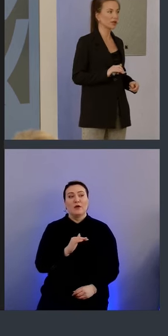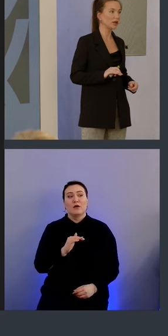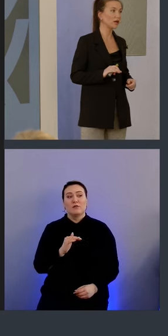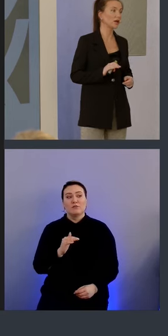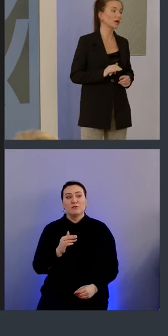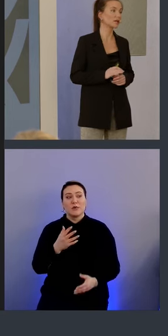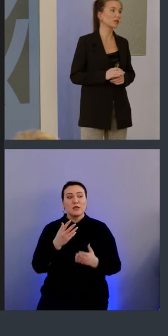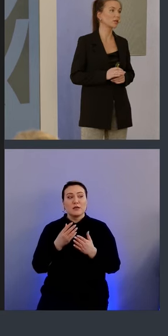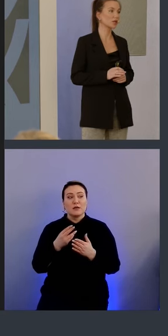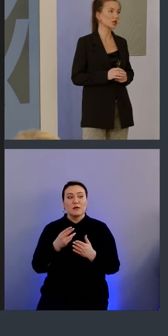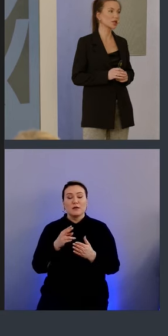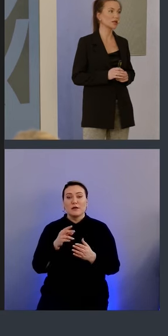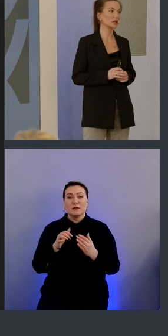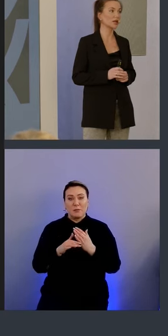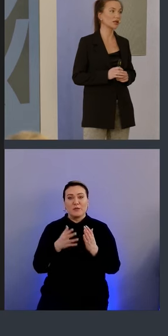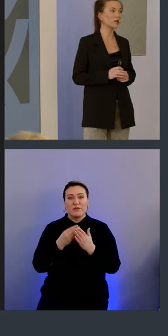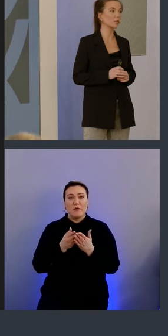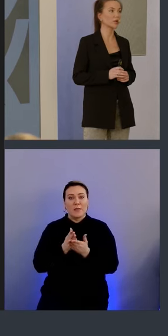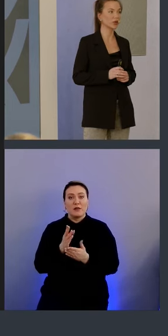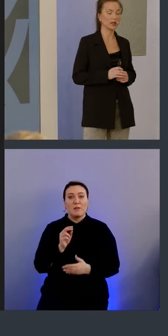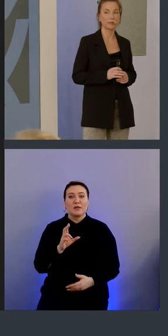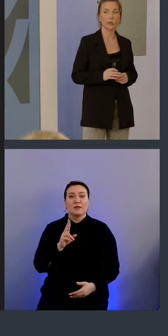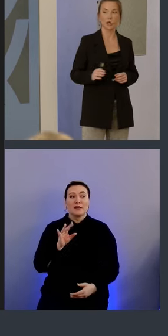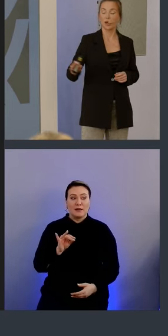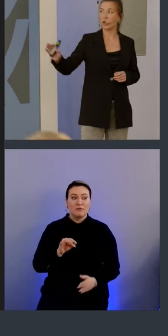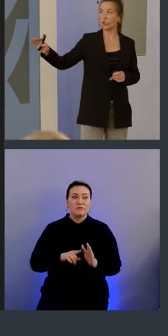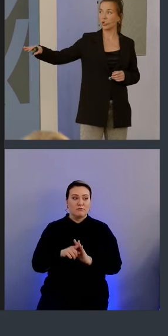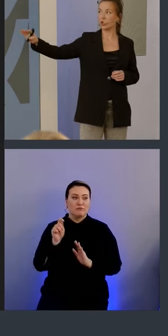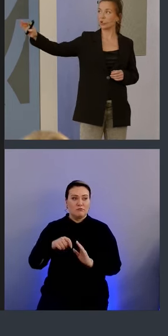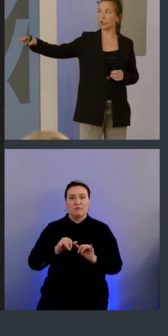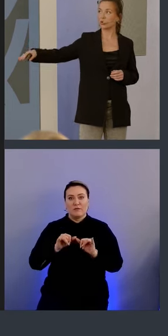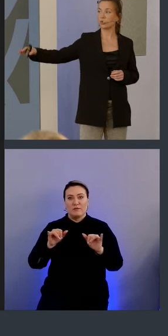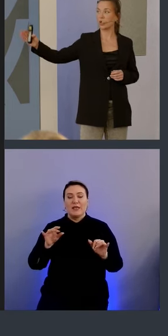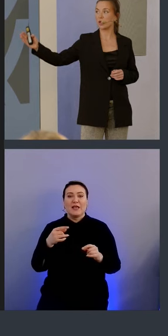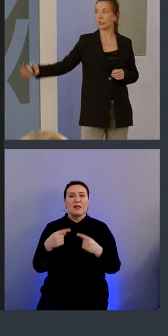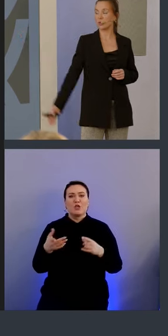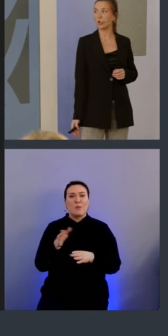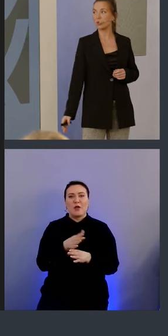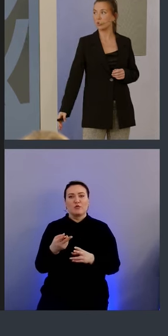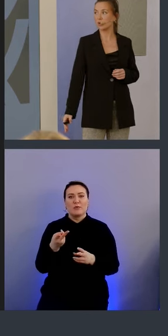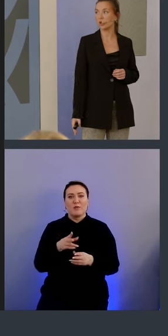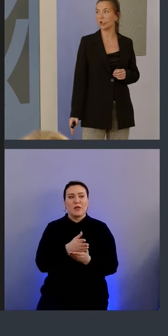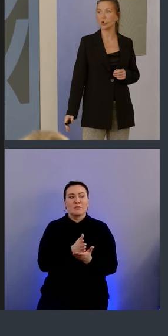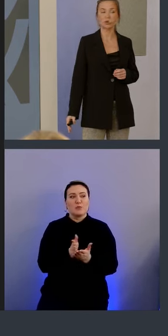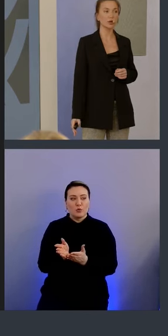аутентификации PASKEY как раз-таки положили стандарт WebOSN. И отличием между двумя этими способами стало то,